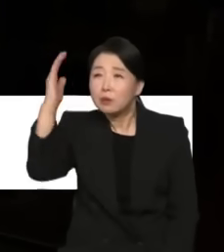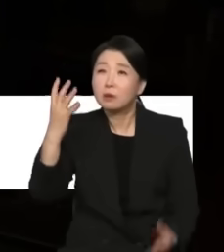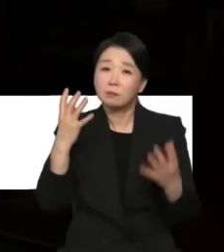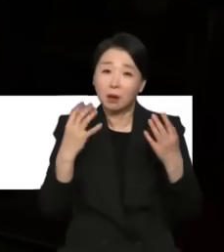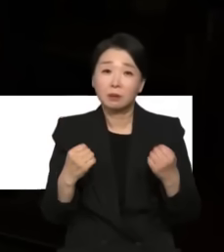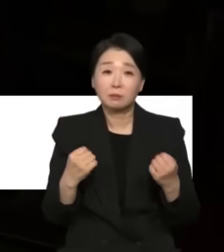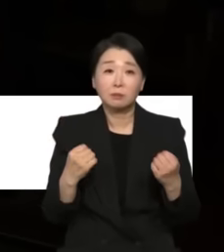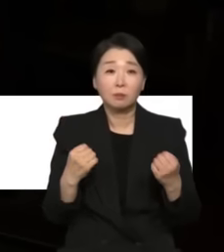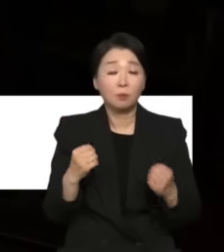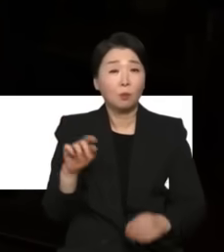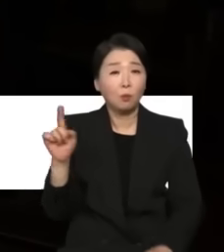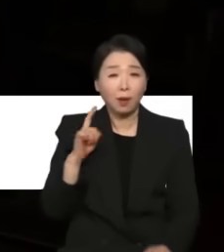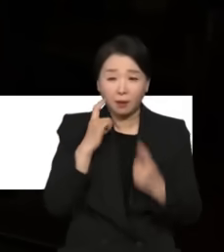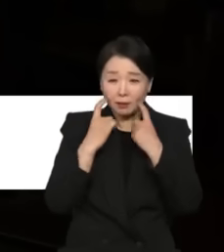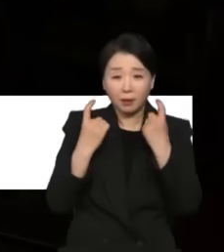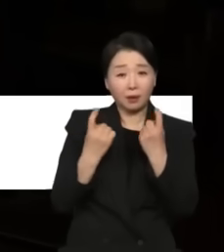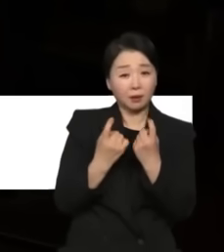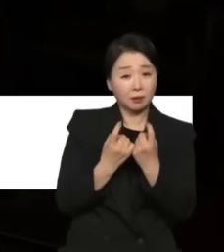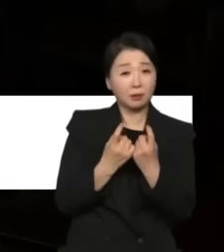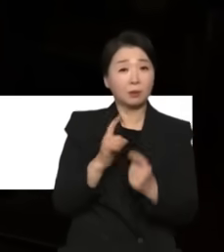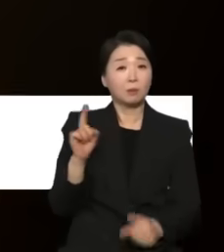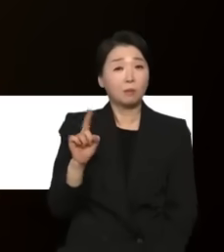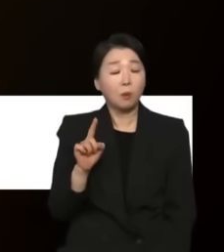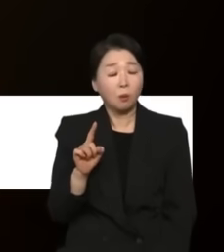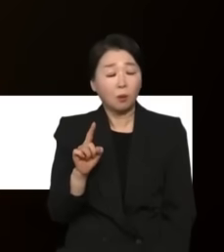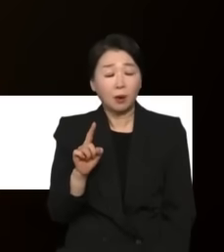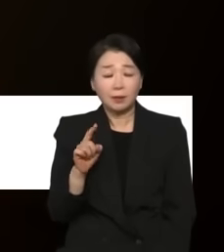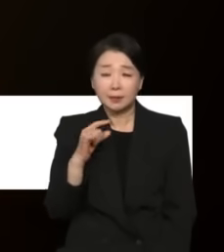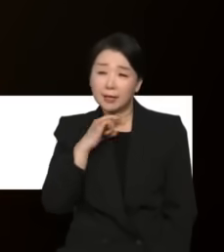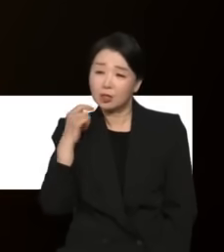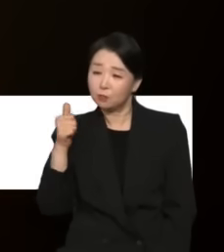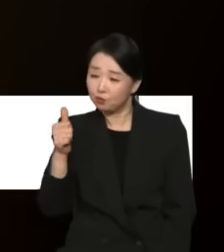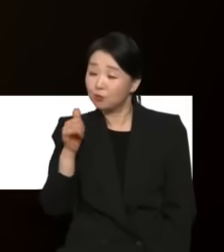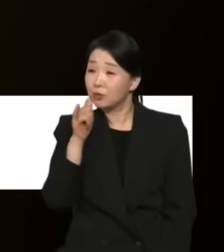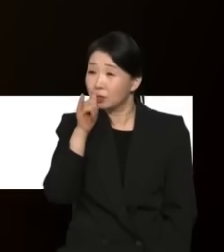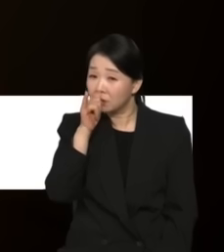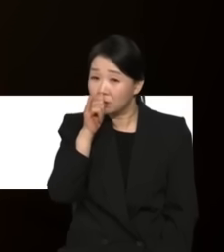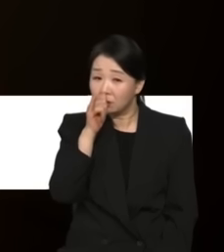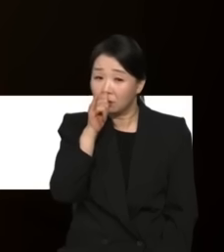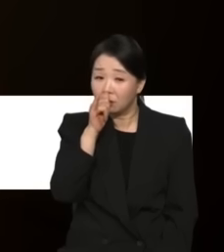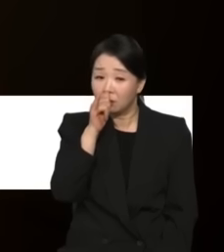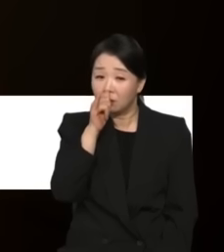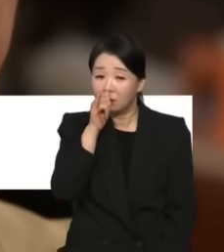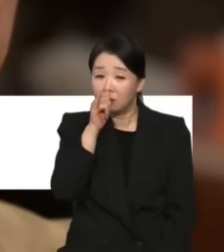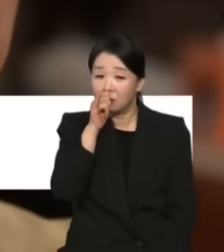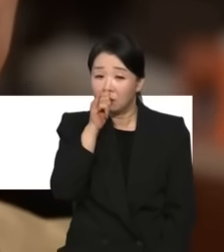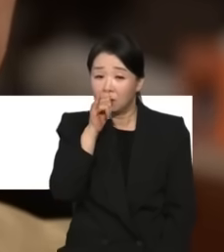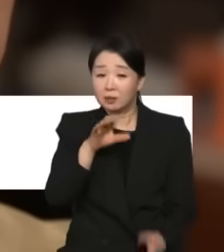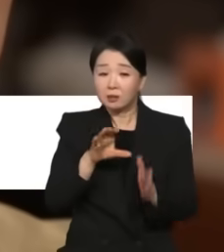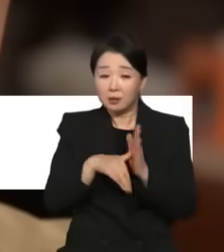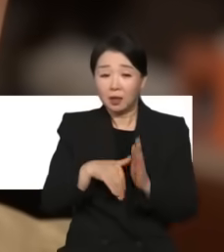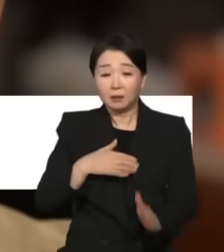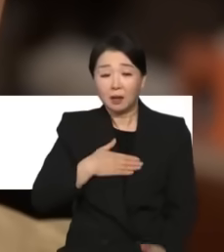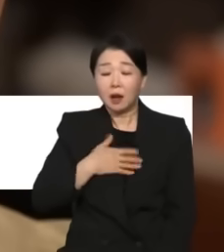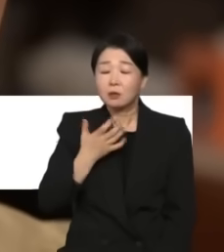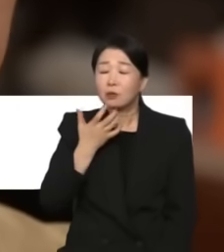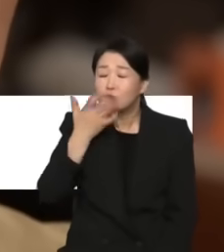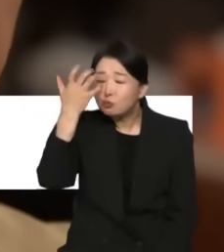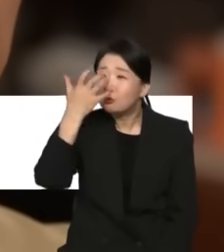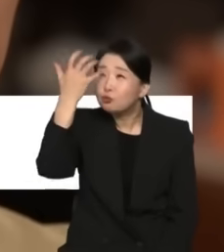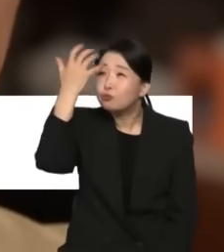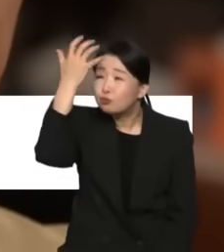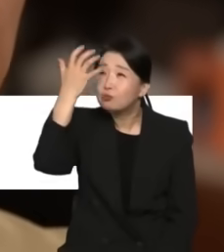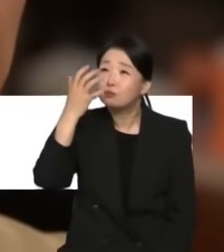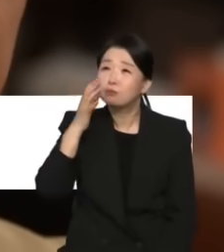했어요. 그러니까 이제 개인적인 자리에서 신부로 있었으면 있을 때도 뭐 자기는 항상 뭐 꿈의